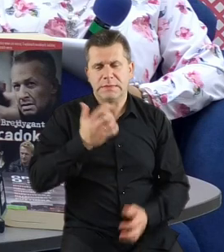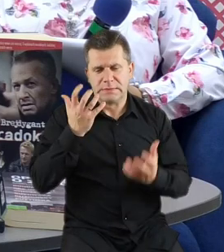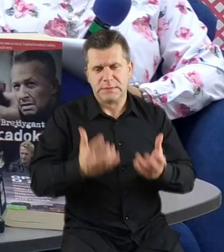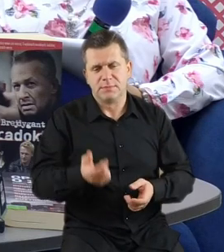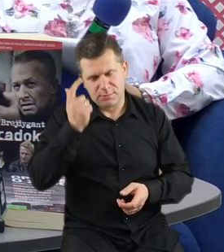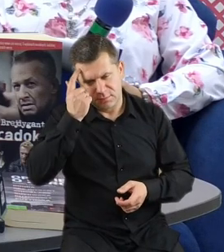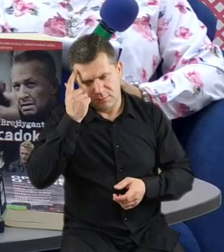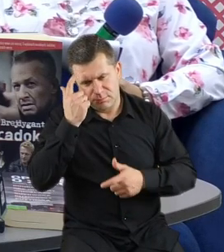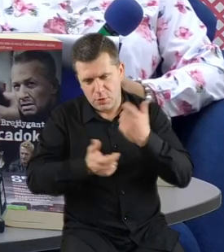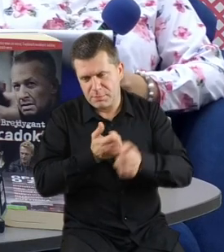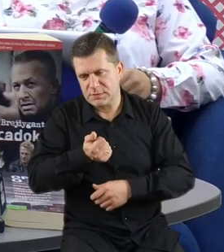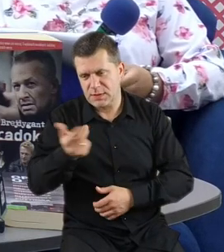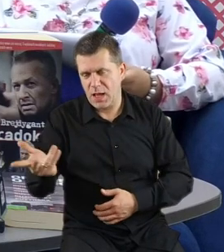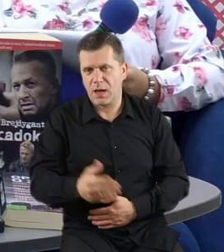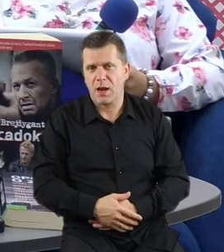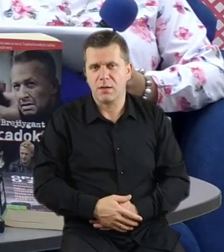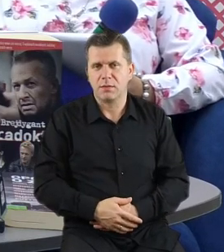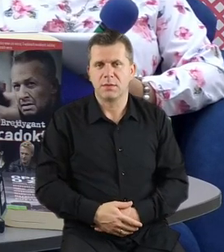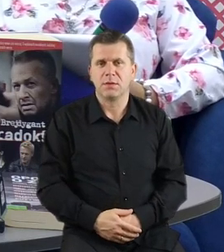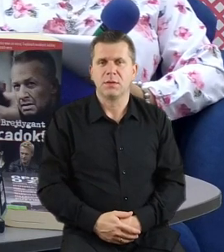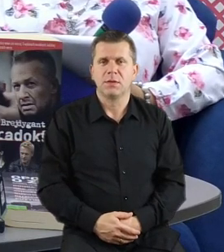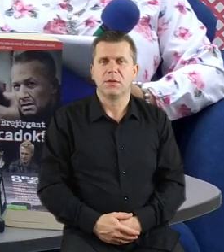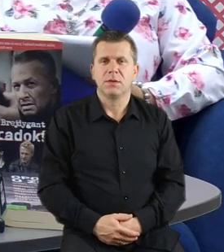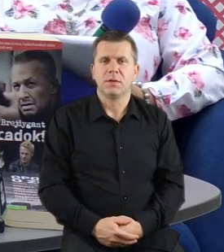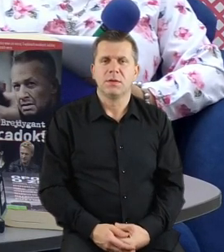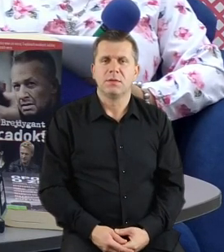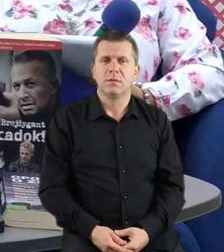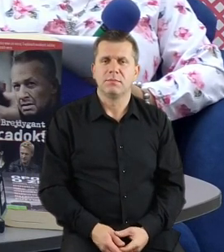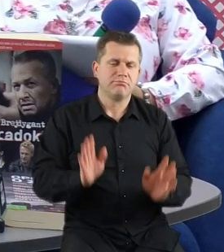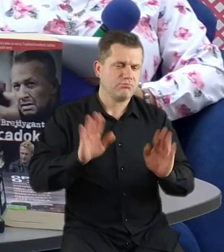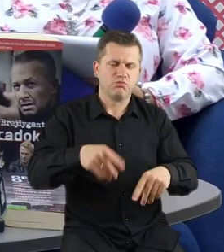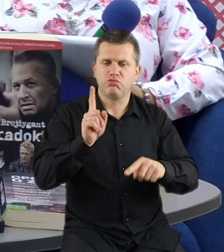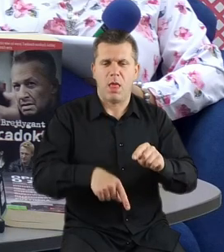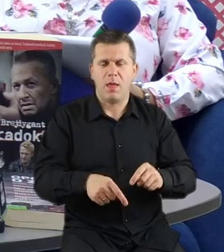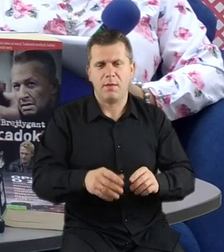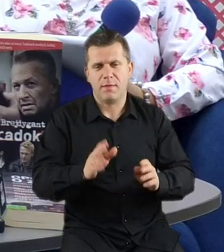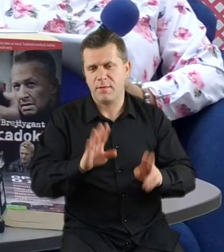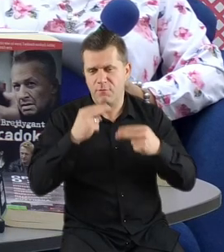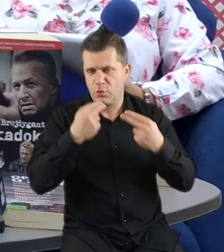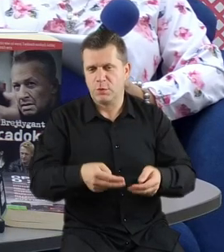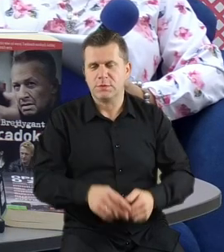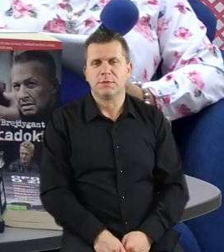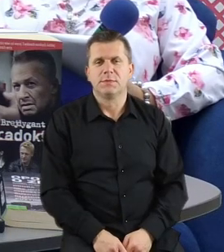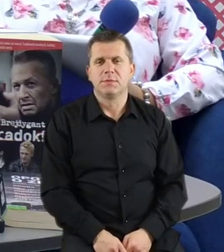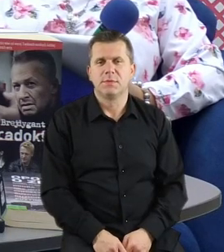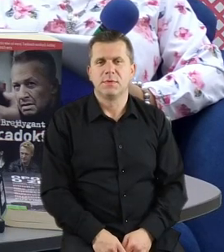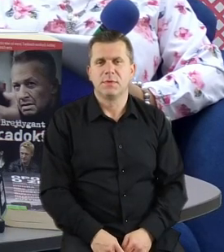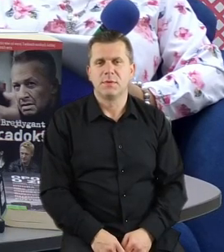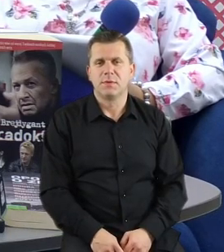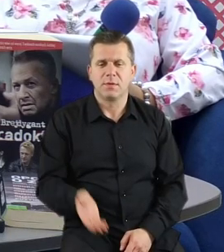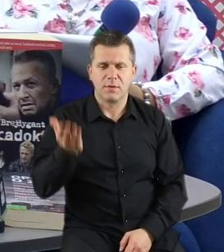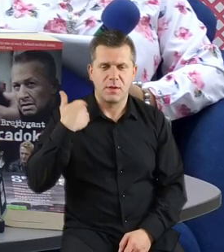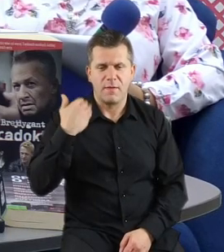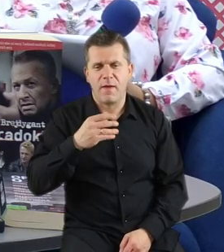z serialu. Mówię, nic podobnego w życiu mi przez głowę. Nie, źle w ogóle wróć, dlatego że kiedyś ów